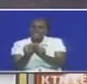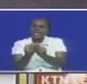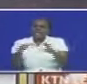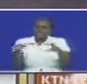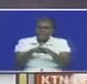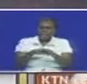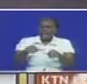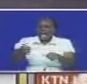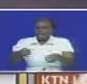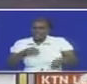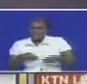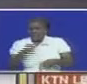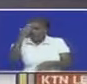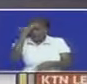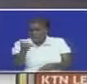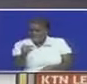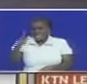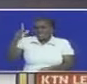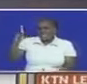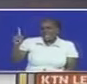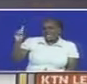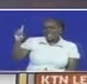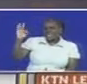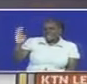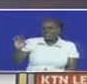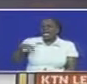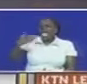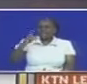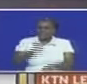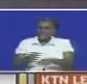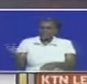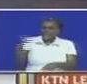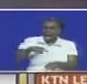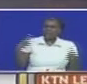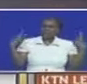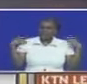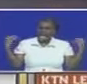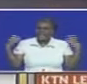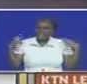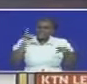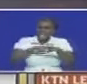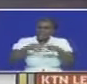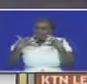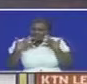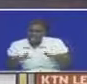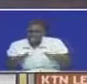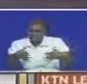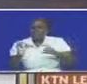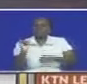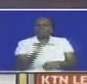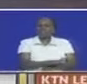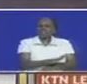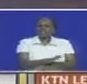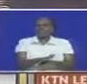kwa ulemavu. Kisa na sababu ni wanajeshi wa KDF kila mara wanapofika katika eneo hilo na kufanya mazoezi, wanapomaliza huacha vifaa